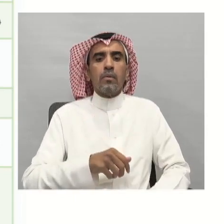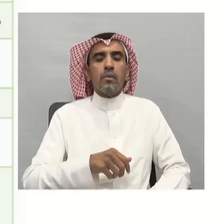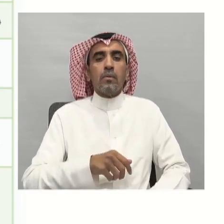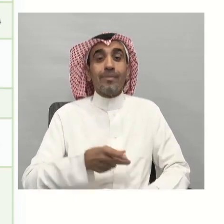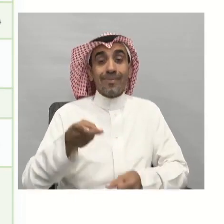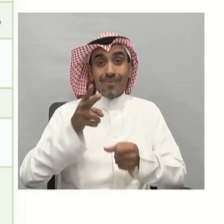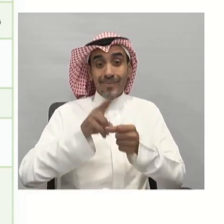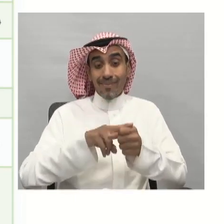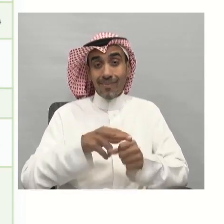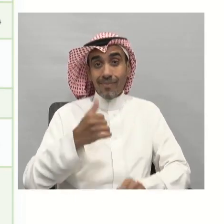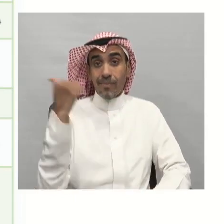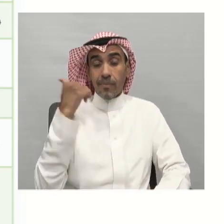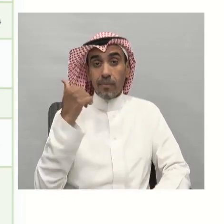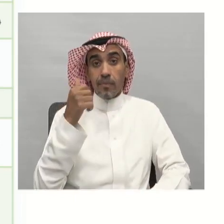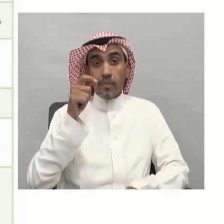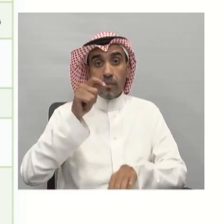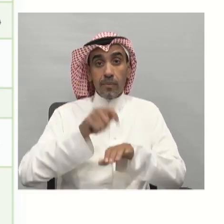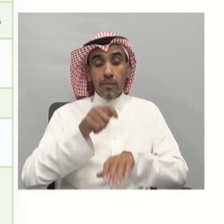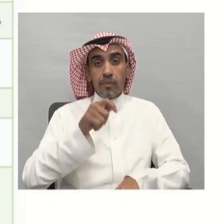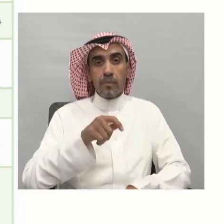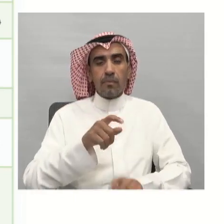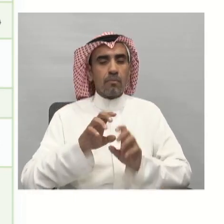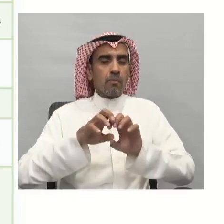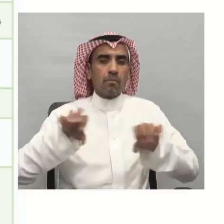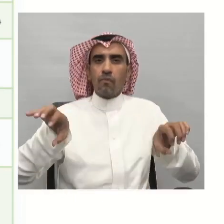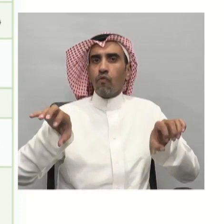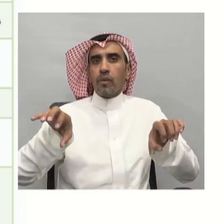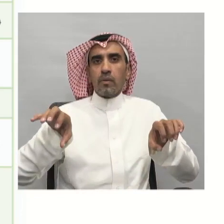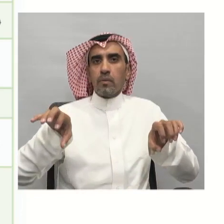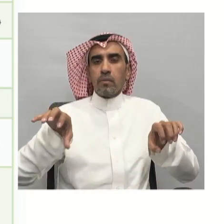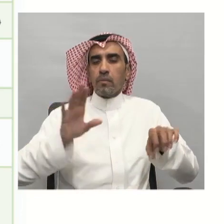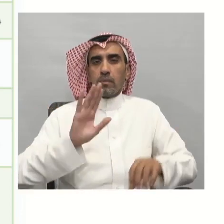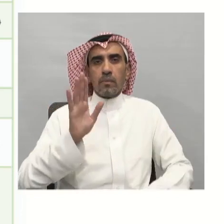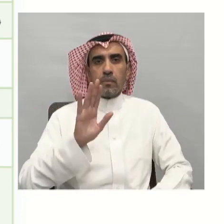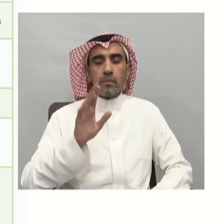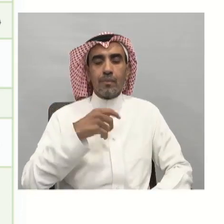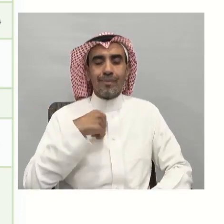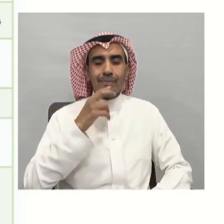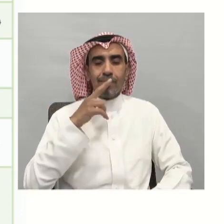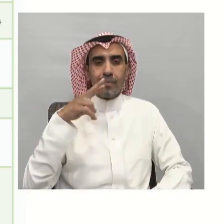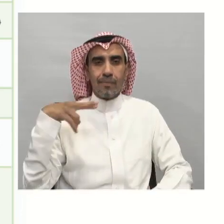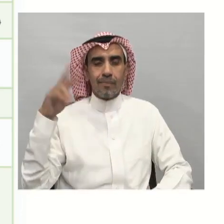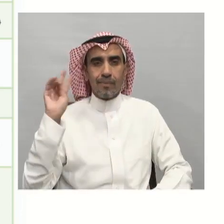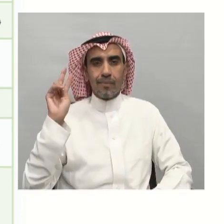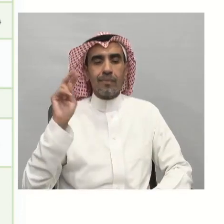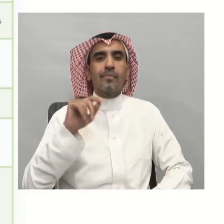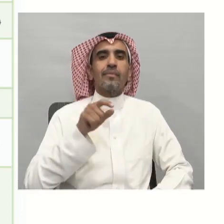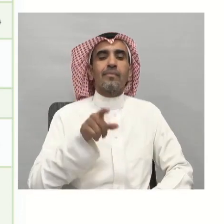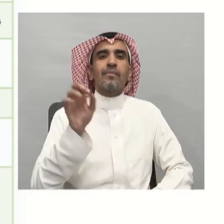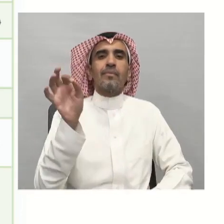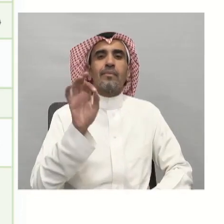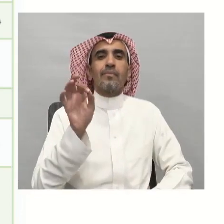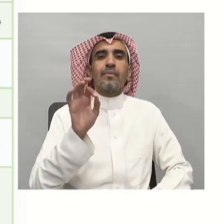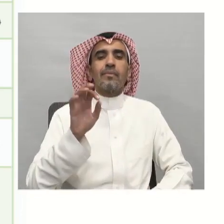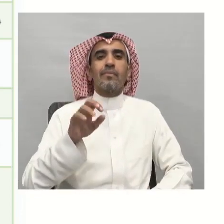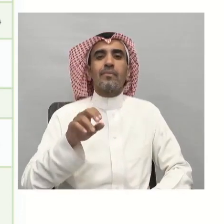في قنديل البحر نجد أن هنالك الجنس ماذا؟ منفصل، الجنس منفصل. فعندما نجد مثل هنا في هذا المثال قنديل